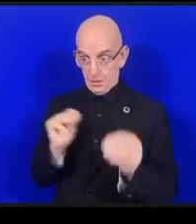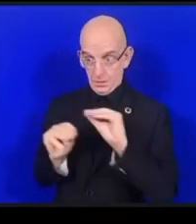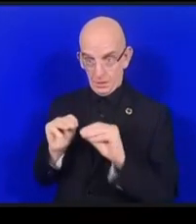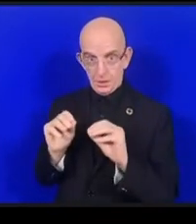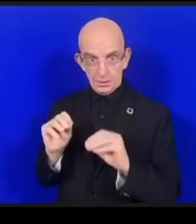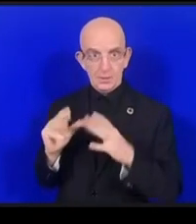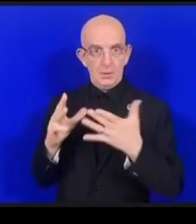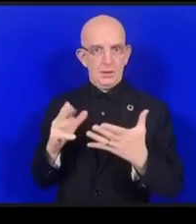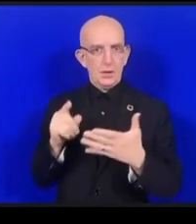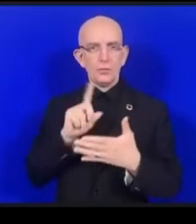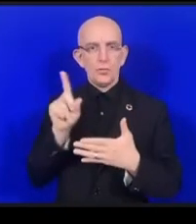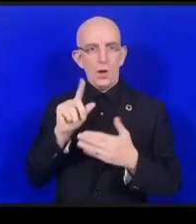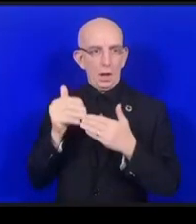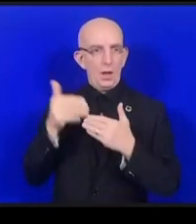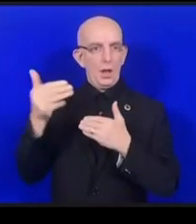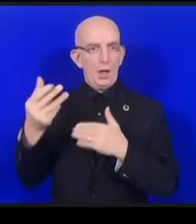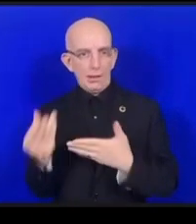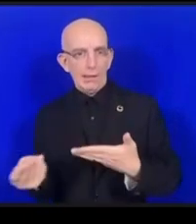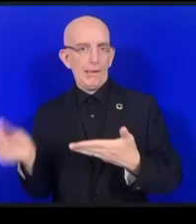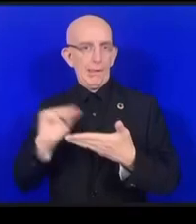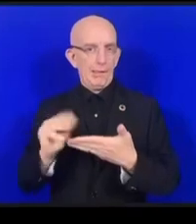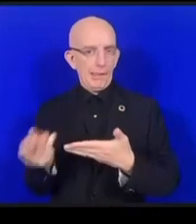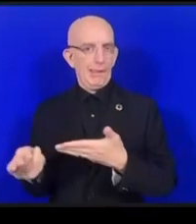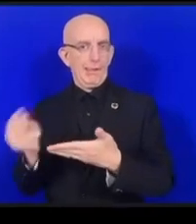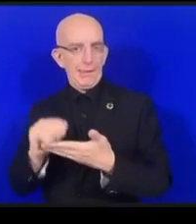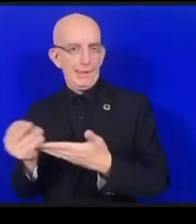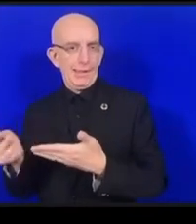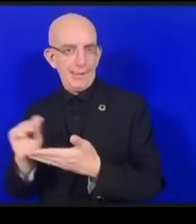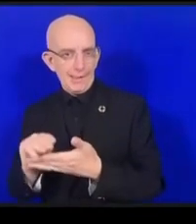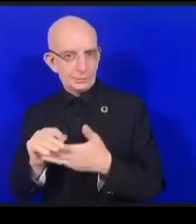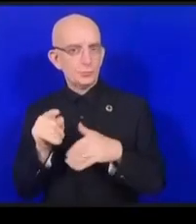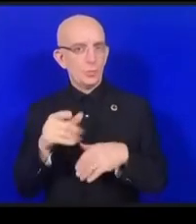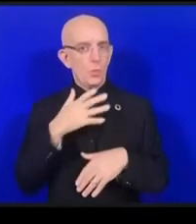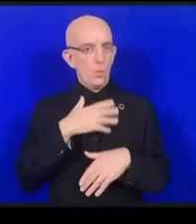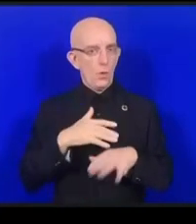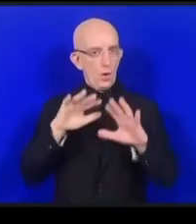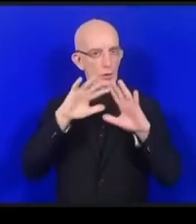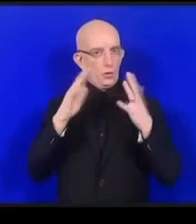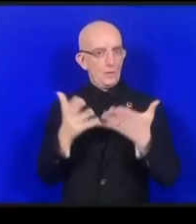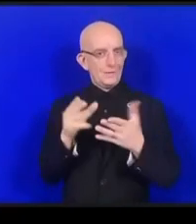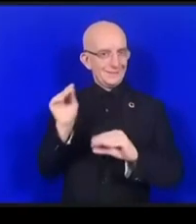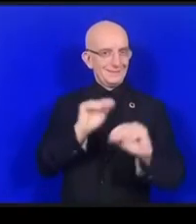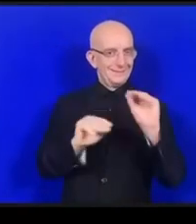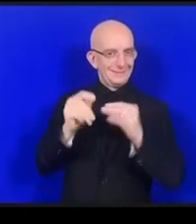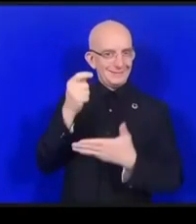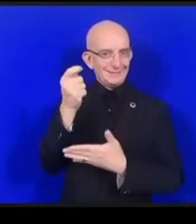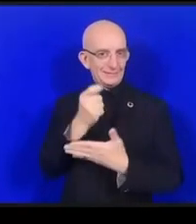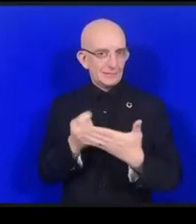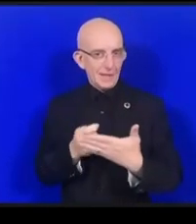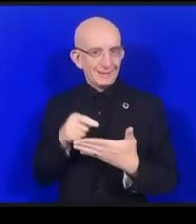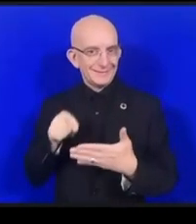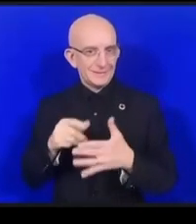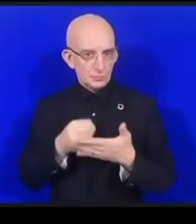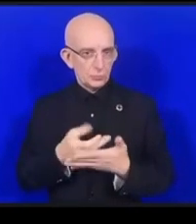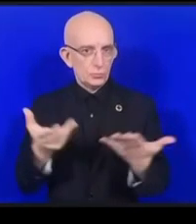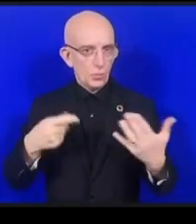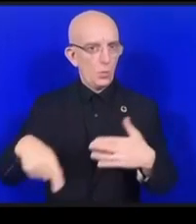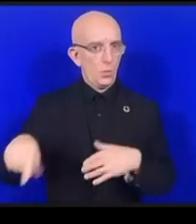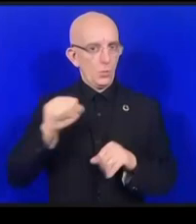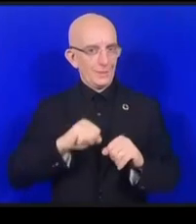называе универсальный дизайн в области образования и мы в США считаем что нам нужно